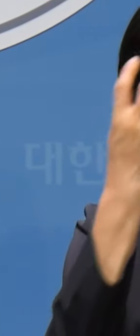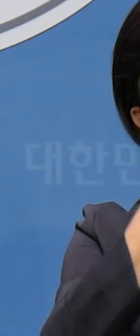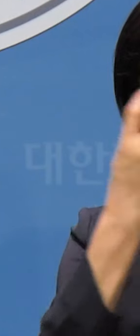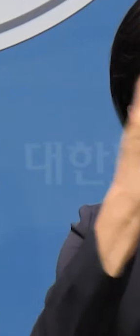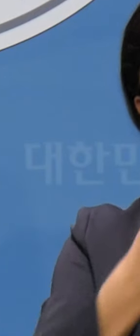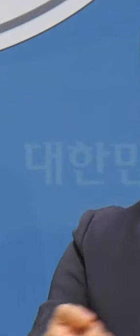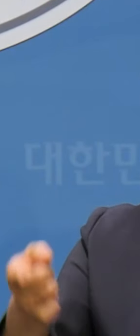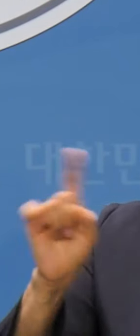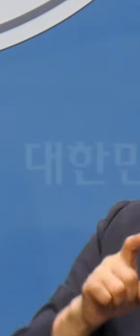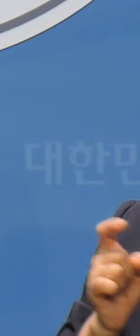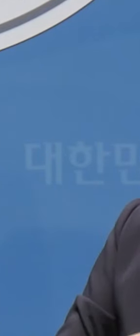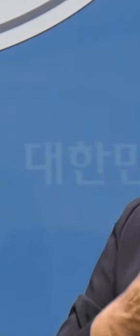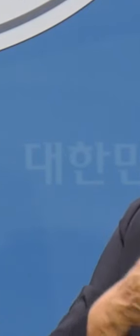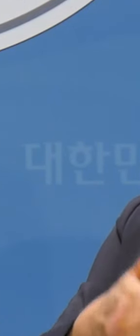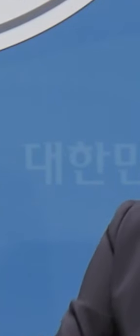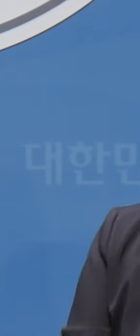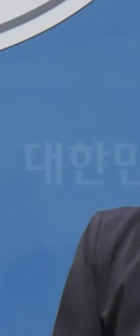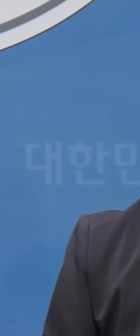동참할 것을 촉구합니다.